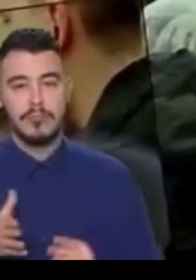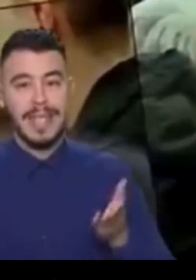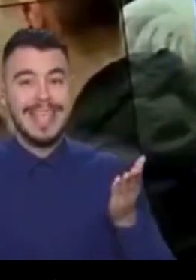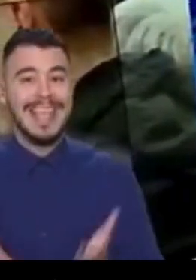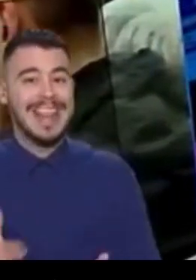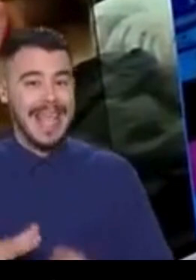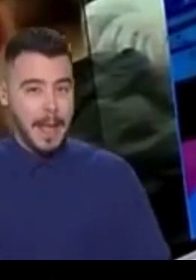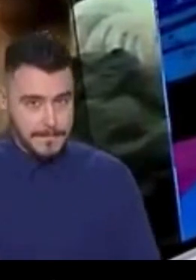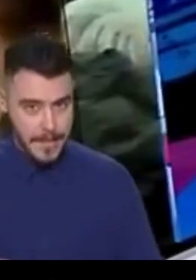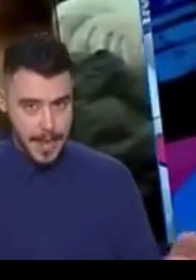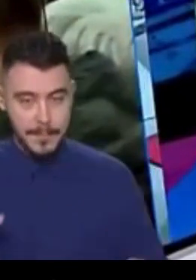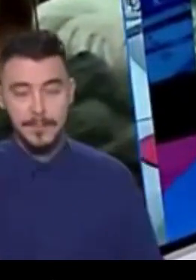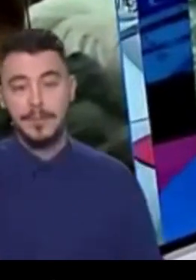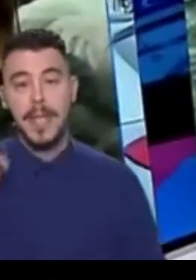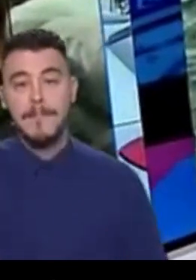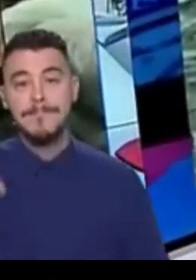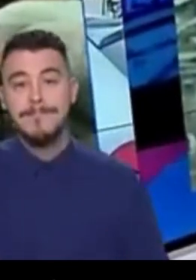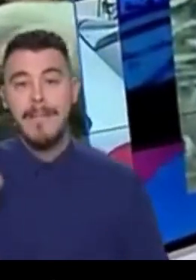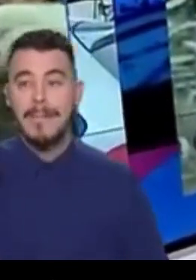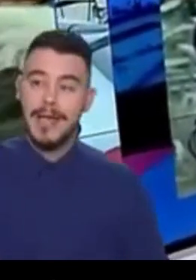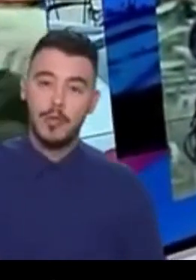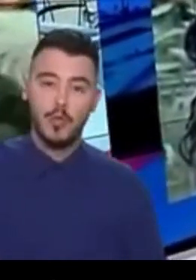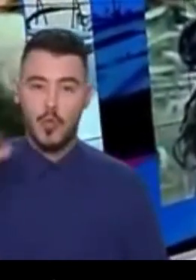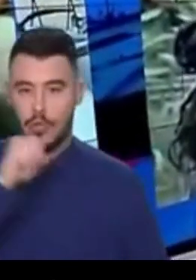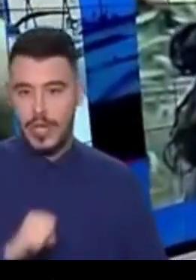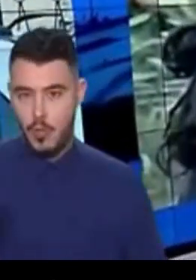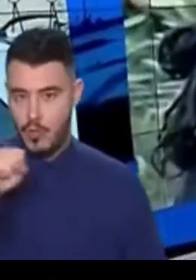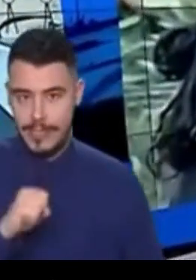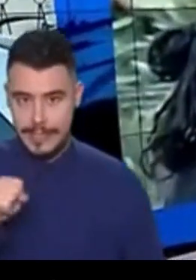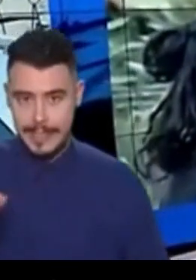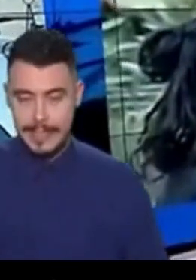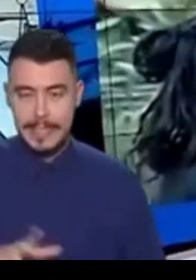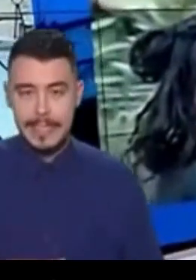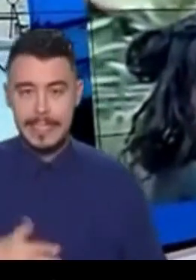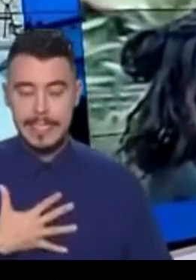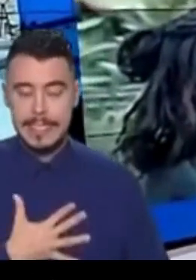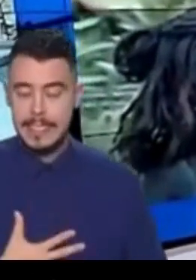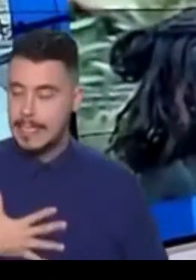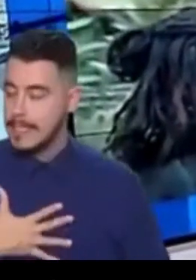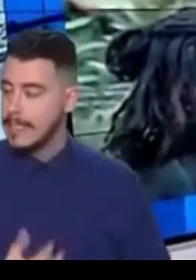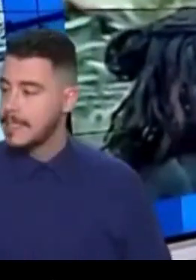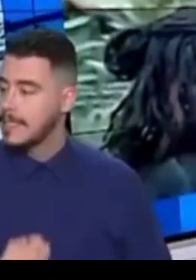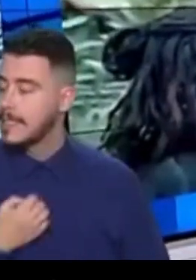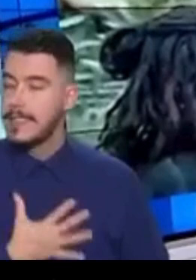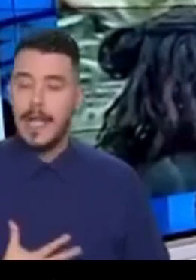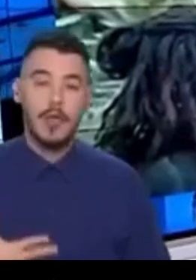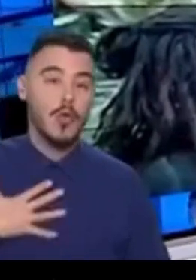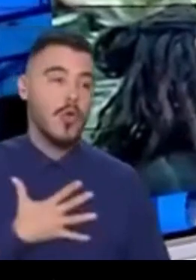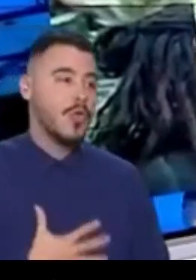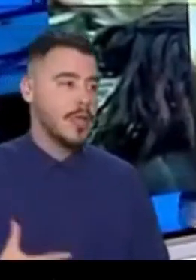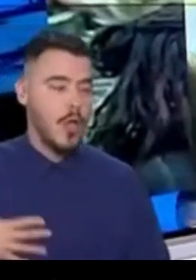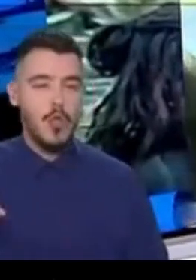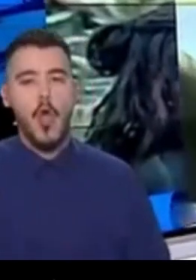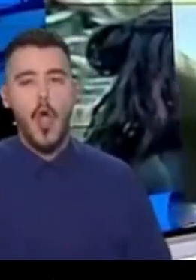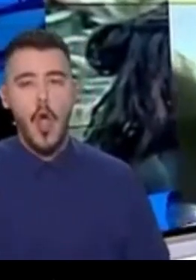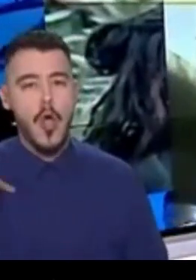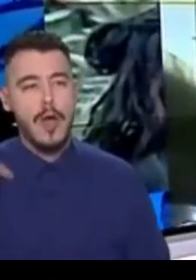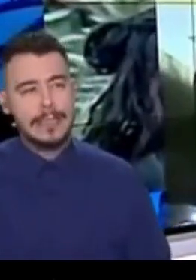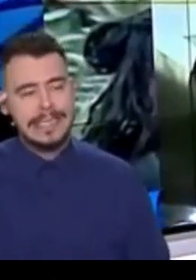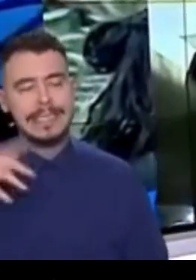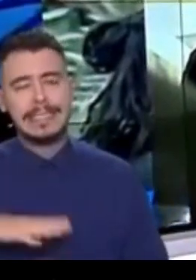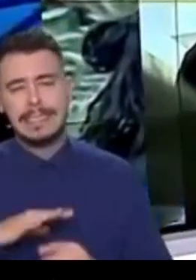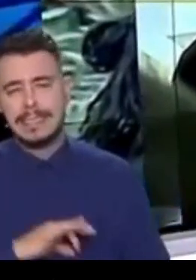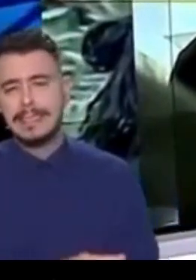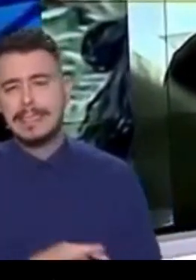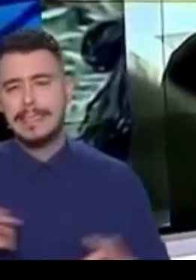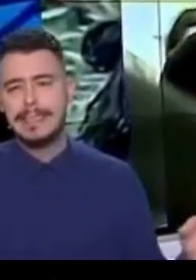Ρόκου, η μητέρα του Στέλιου Ρόκου ένιωσε έντονη δυσφορία. Όλοι θεώρησαν ότι ήταν λόγω της ψυχολογικής πίεσης των τελευταίων